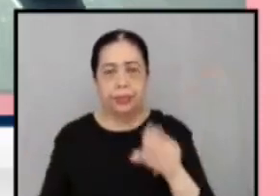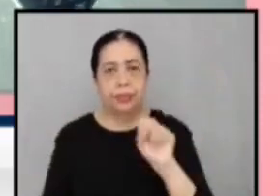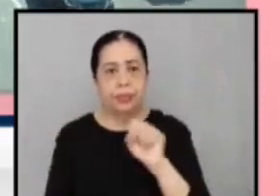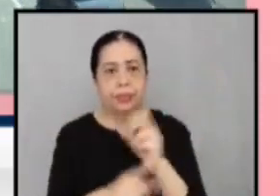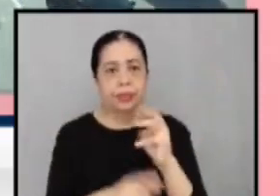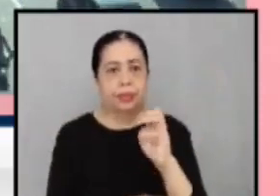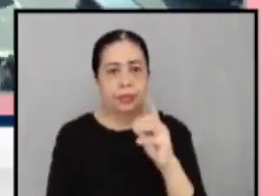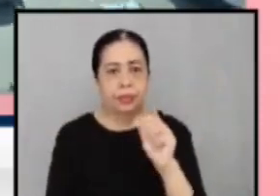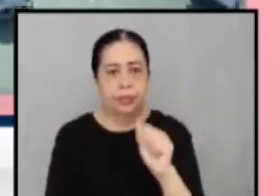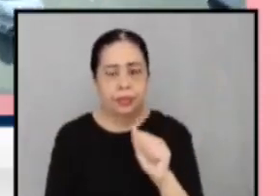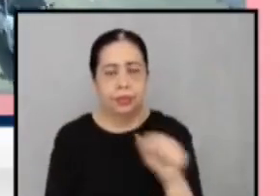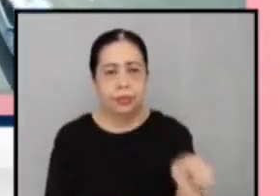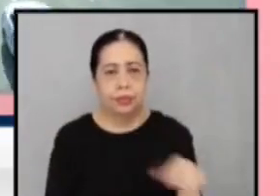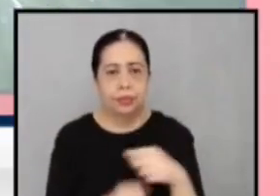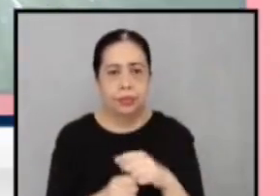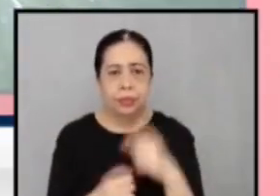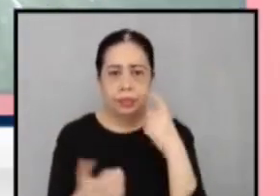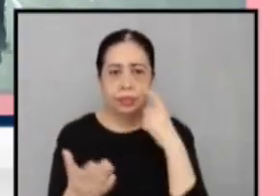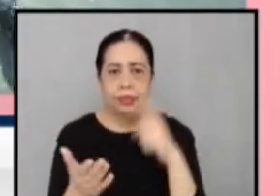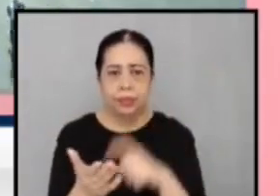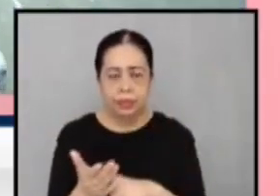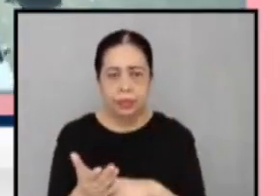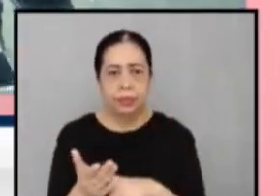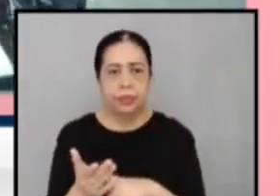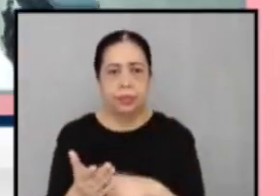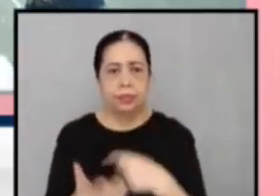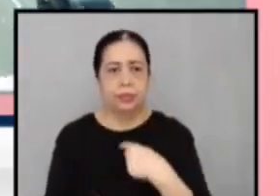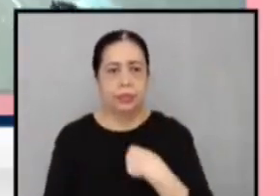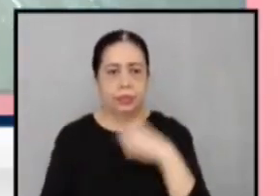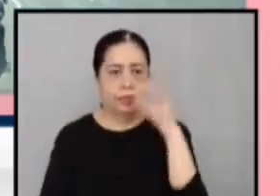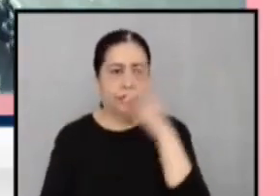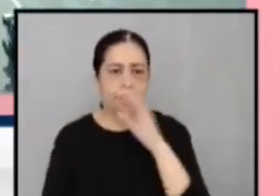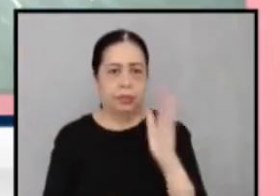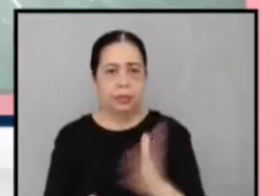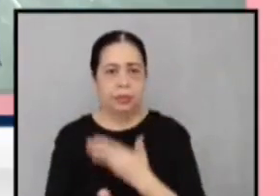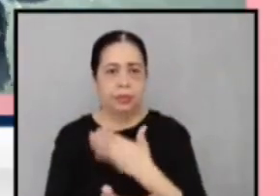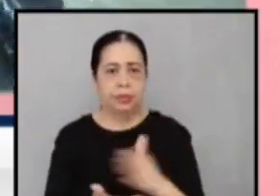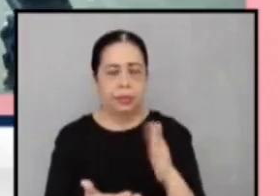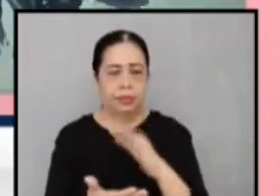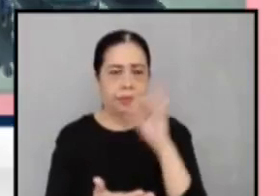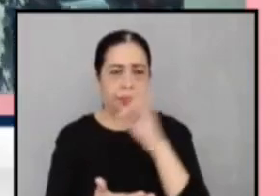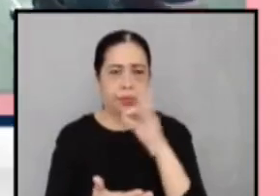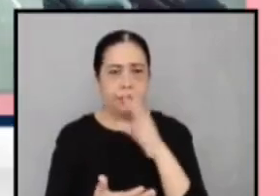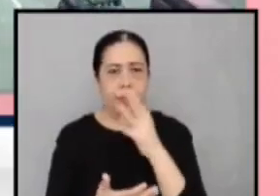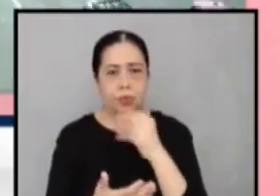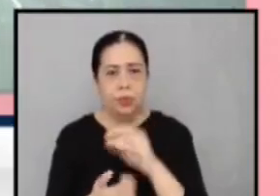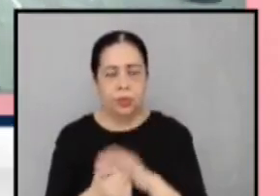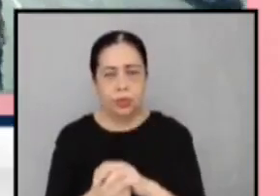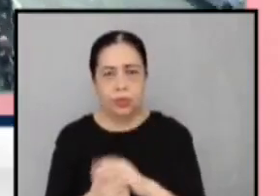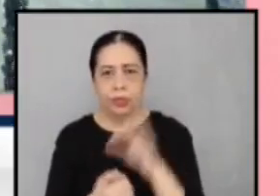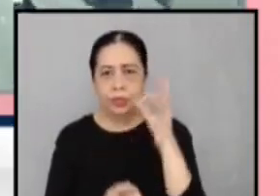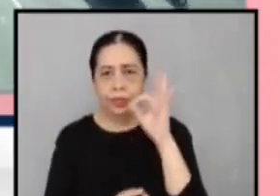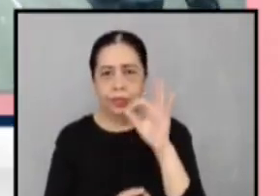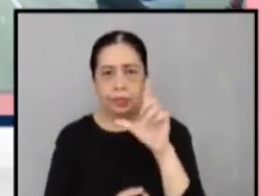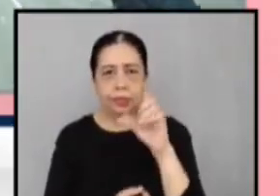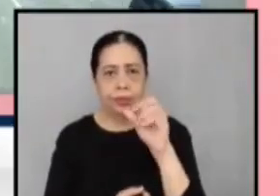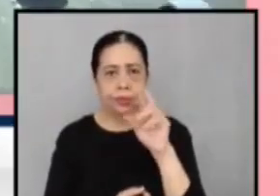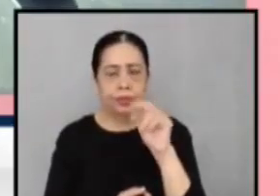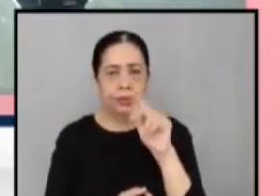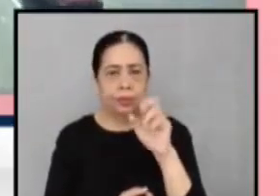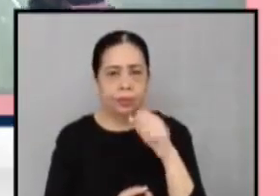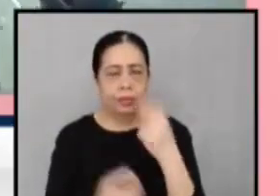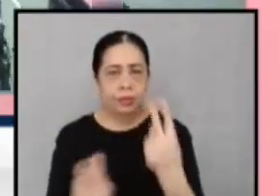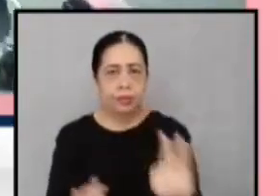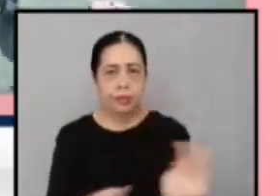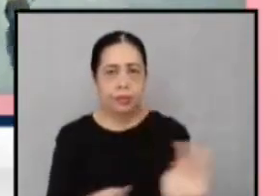accounts, bukod sa pagkilala sa Ako'y Isang Pinoy na inawit at sinulat ng Filipino artist na si Florante, bumalik tanaw din ng